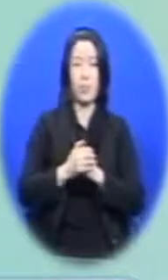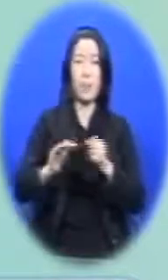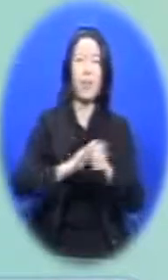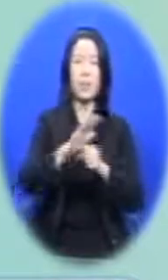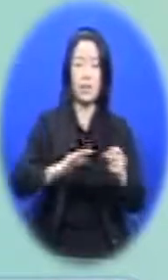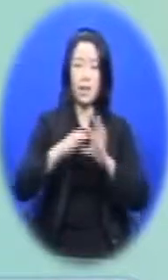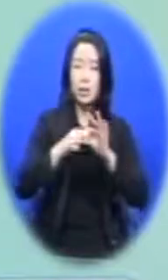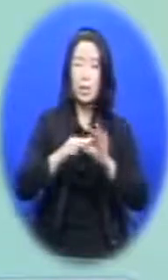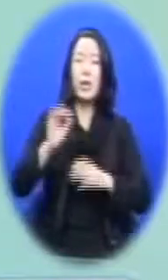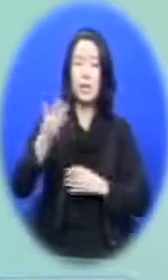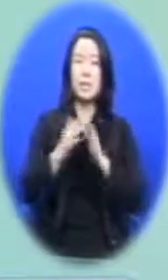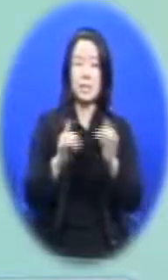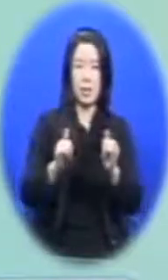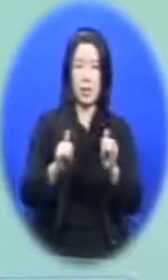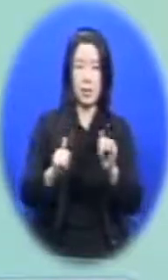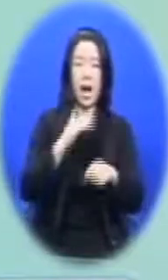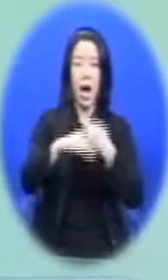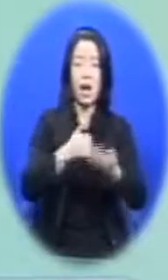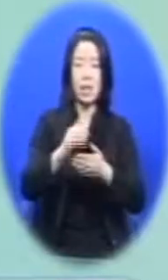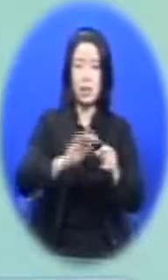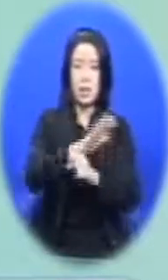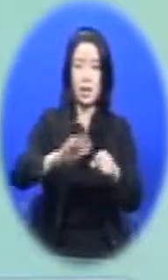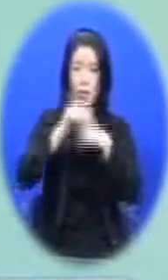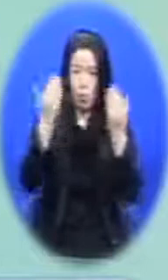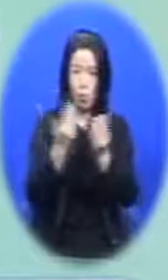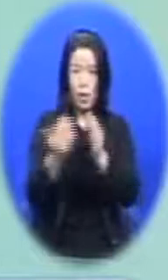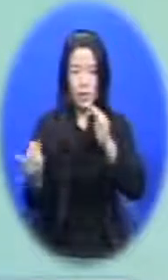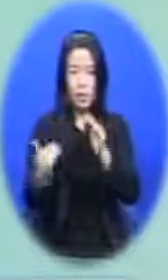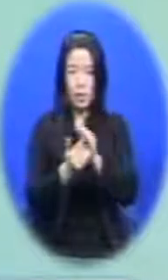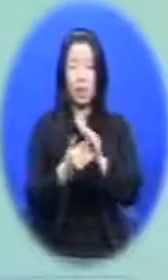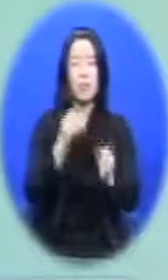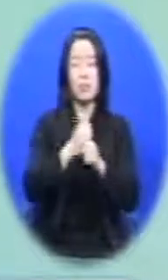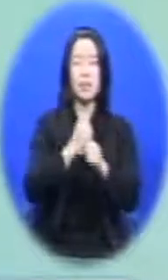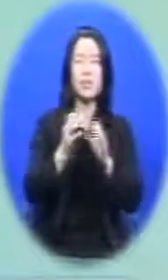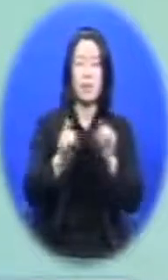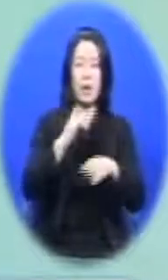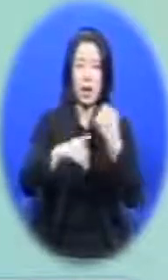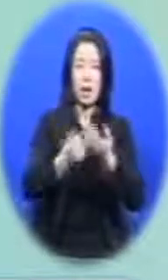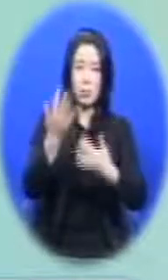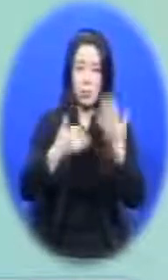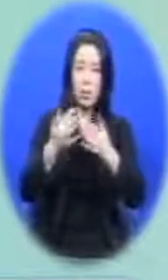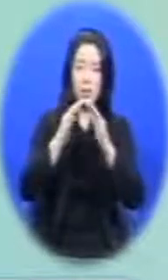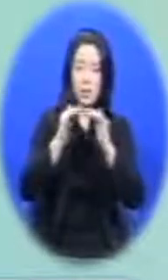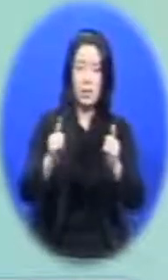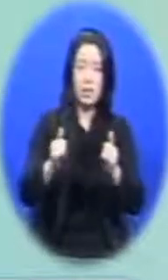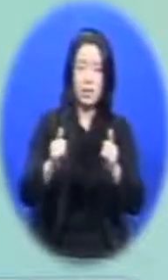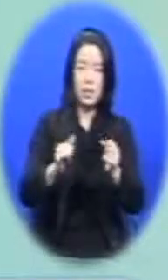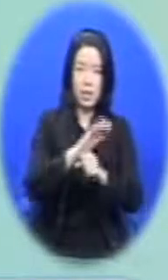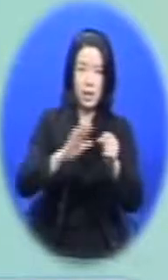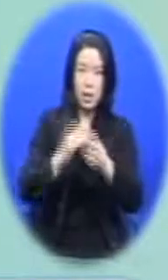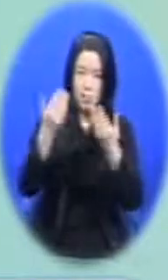사랑의 통로가 되는 사람, 정말 하나님의 사랑을 완성시키는 사람, 하나님의 불같은 사랑을 받고 그 하나님처럼 사랑하는